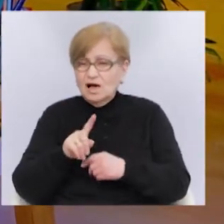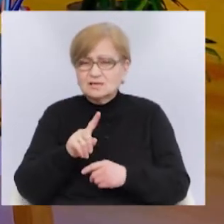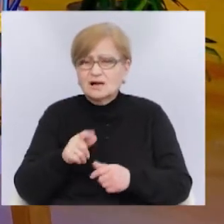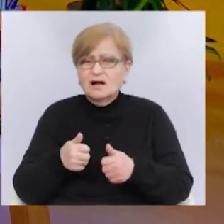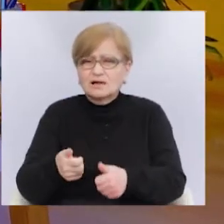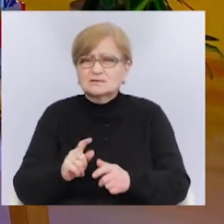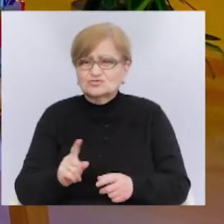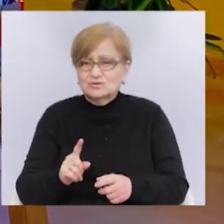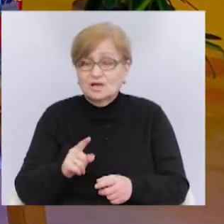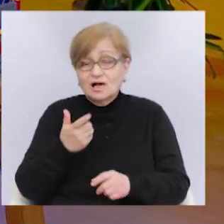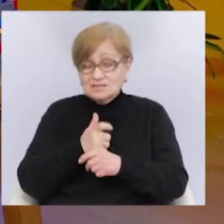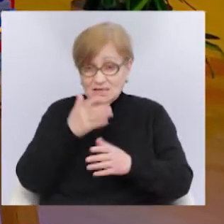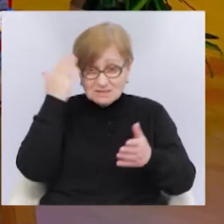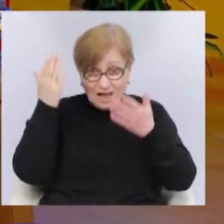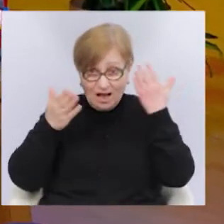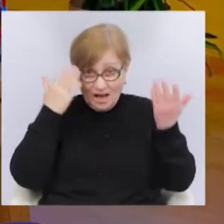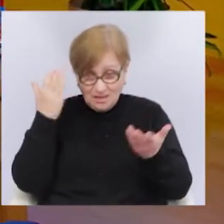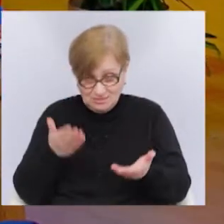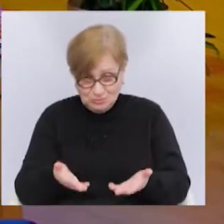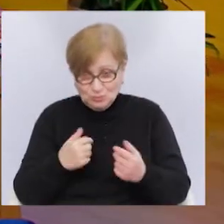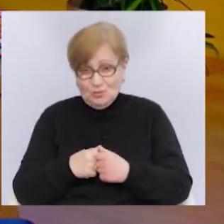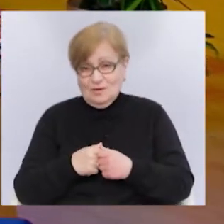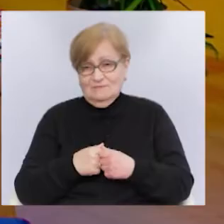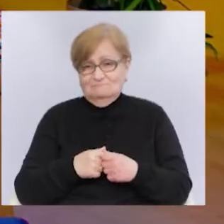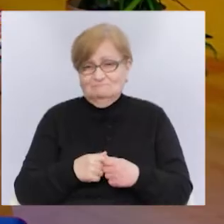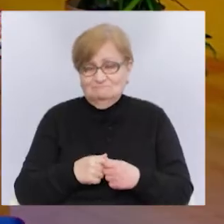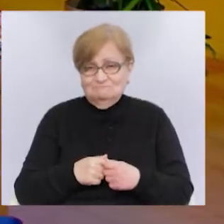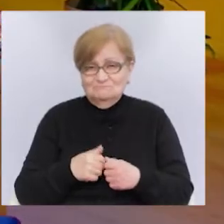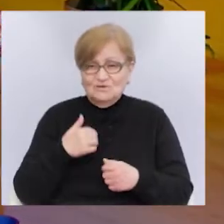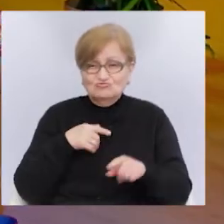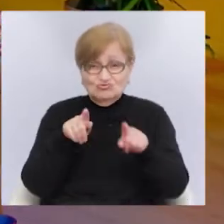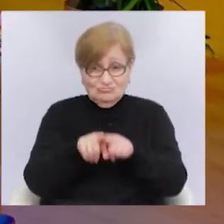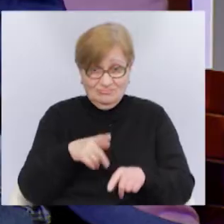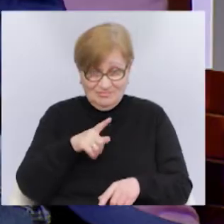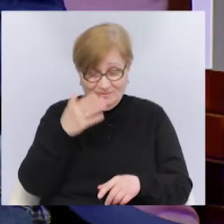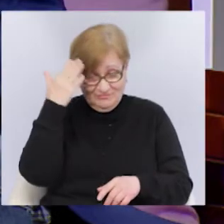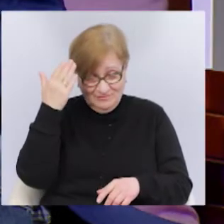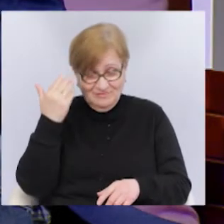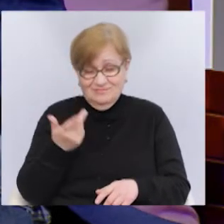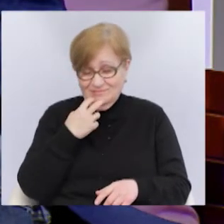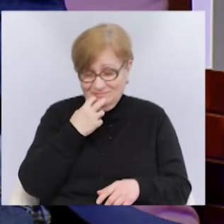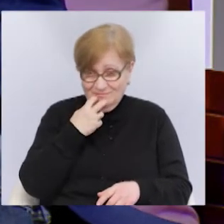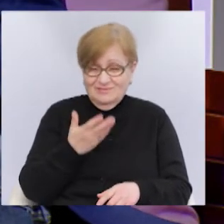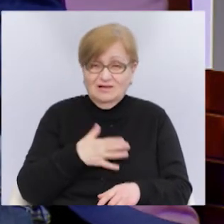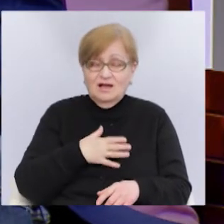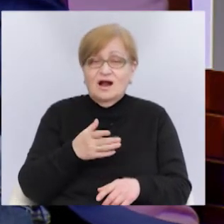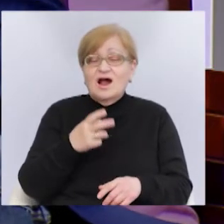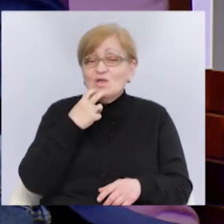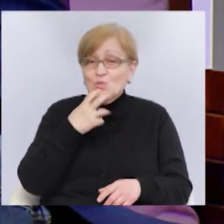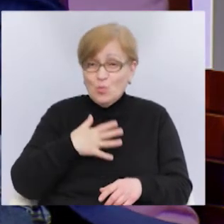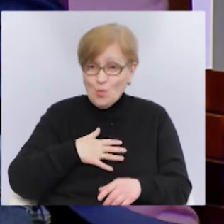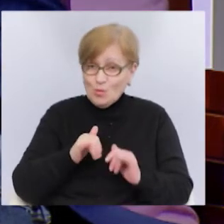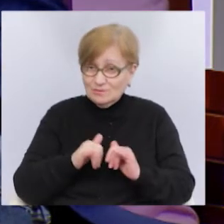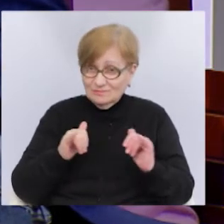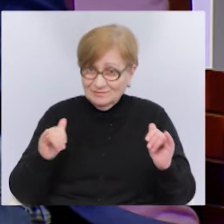ძალიან სახალისად გაატარებენ დროს, ძალიან იხალისებენ, ხო, ანასტასია, როგორც ჩვენ ვიხალისეთ. ასევე იუმორის